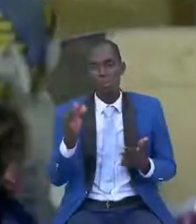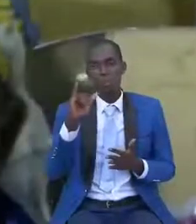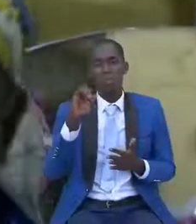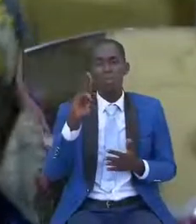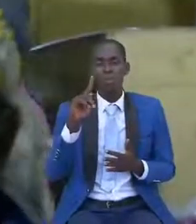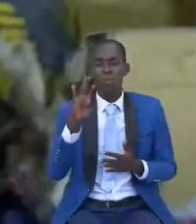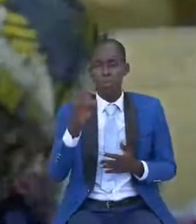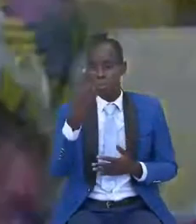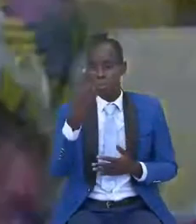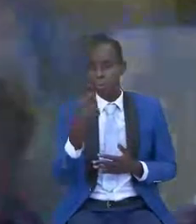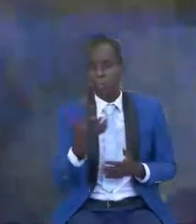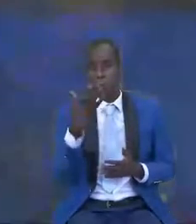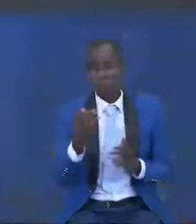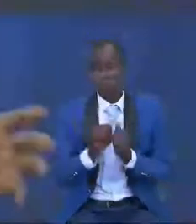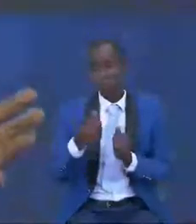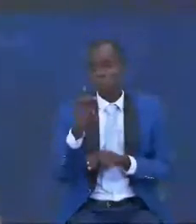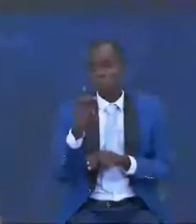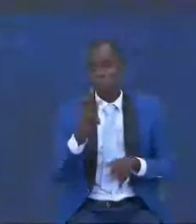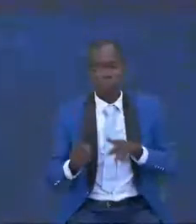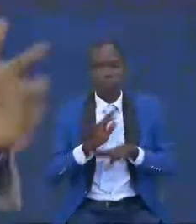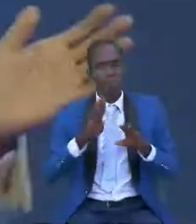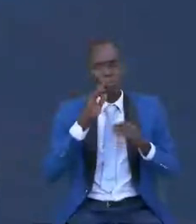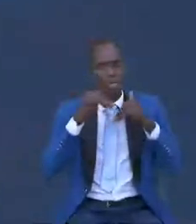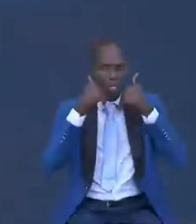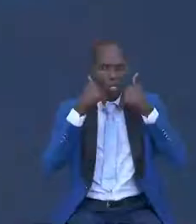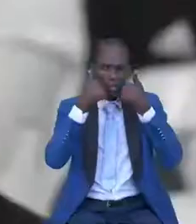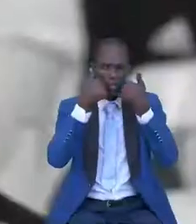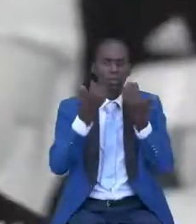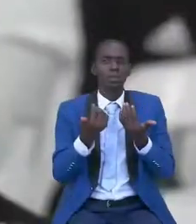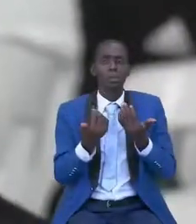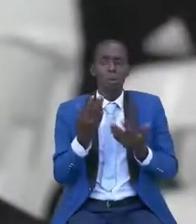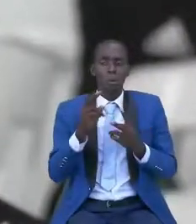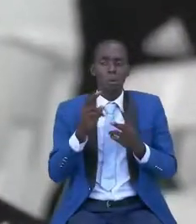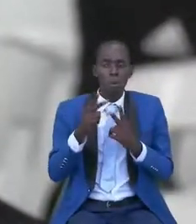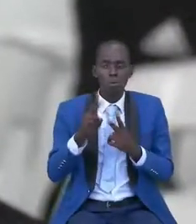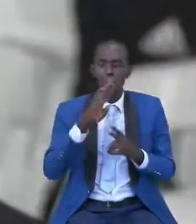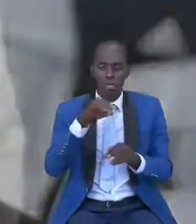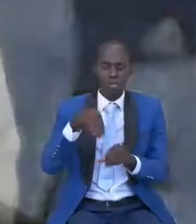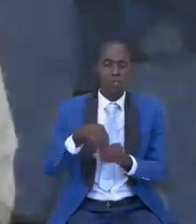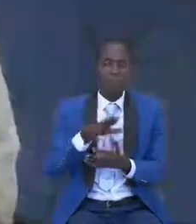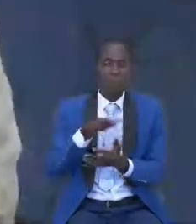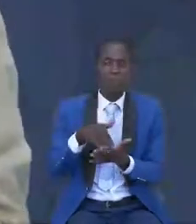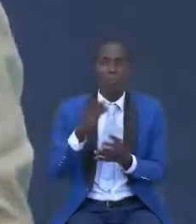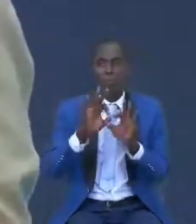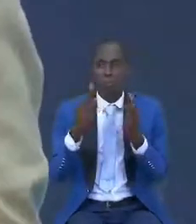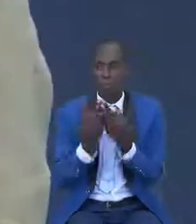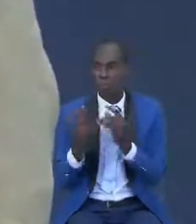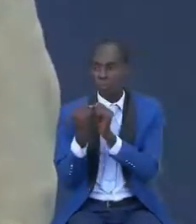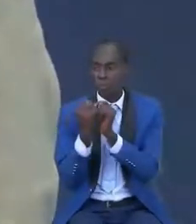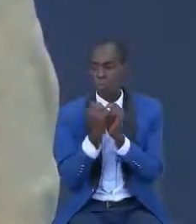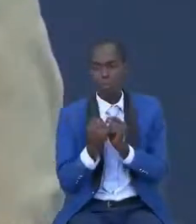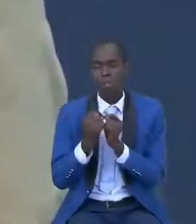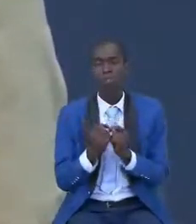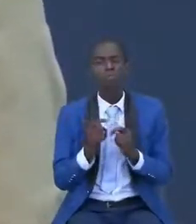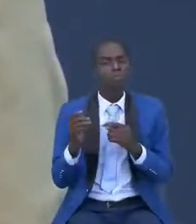la télévision, n'importe où vous entendez, levez la main. Dans n'importe quelle assemblée où tu te trouves, ou bien dans la famille où tu vous